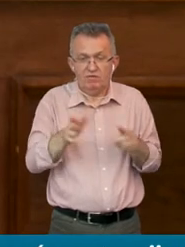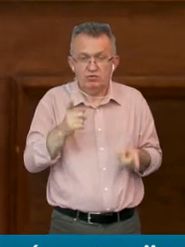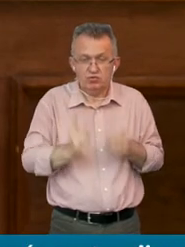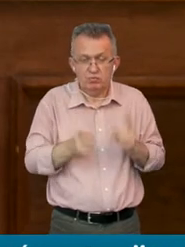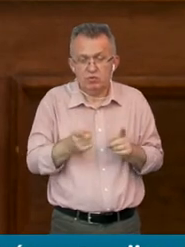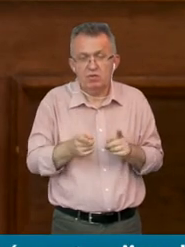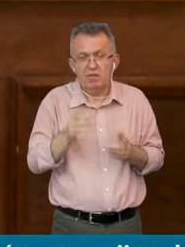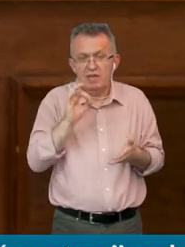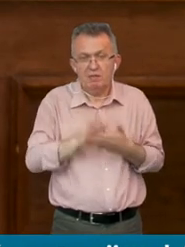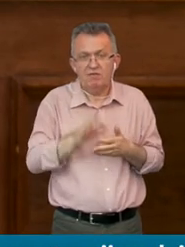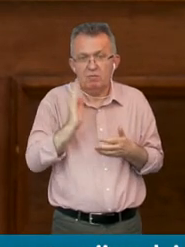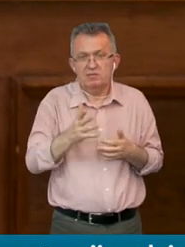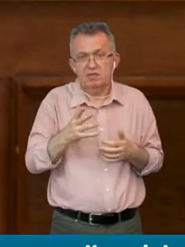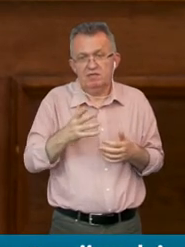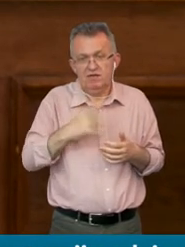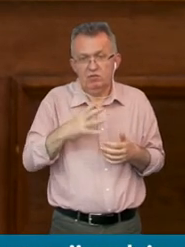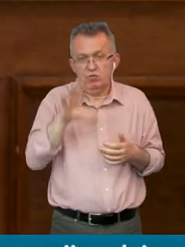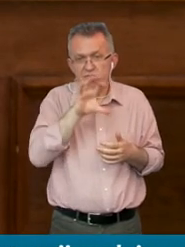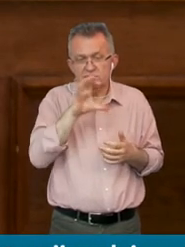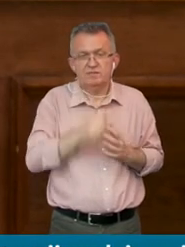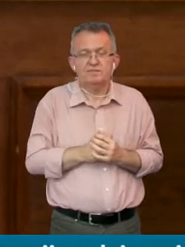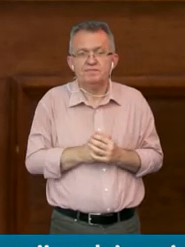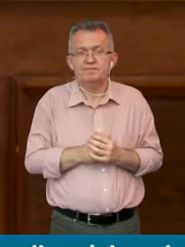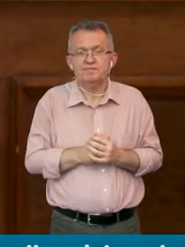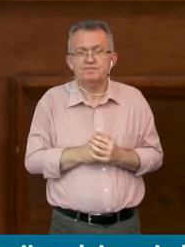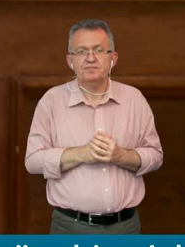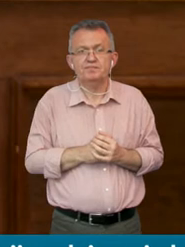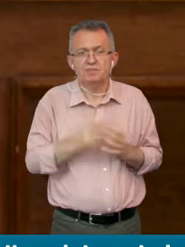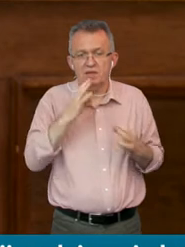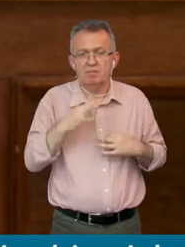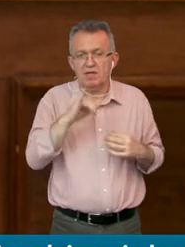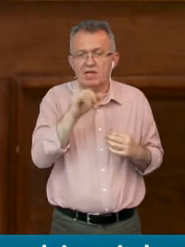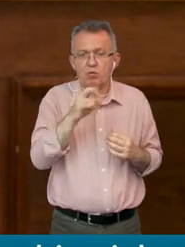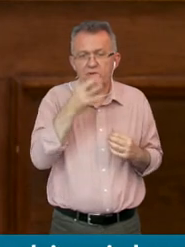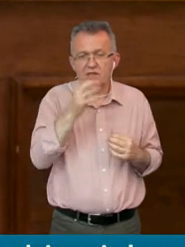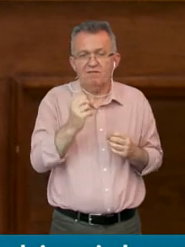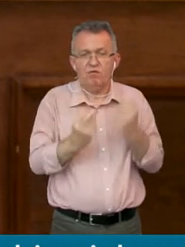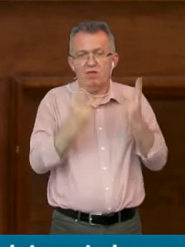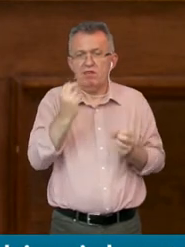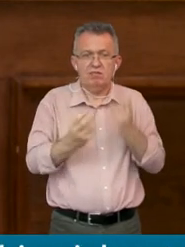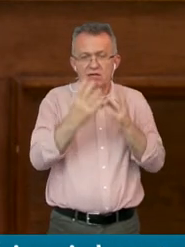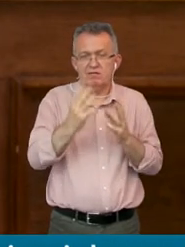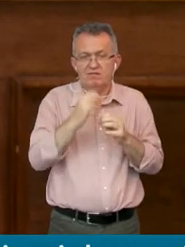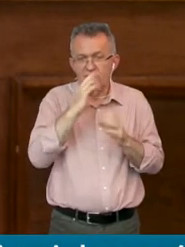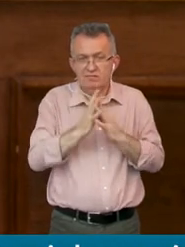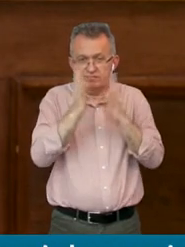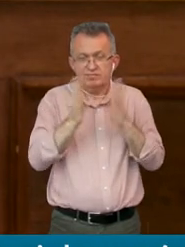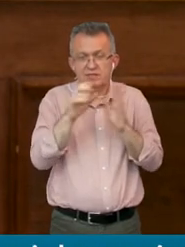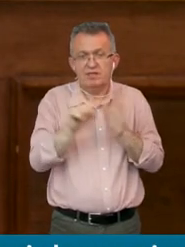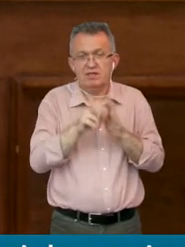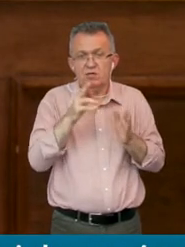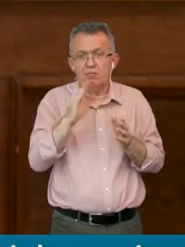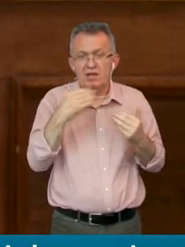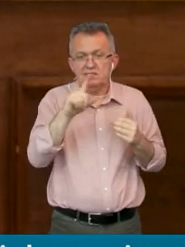najszybciej, bo na pewno będzie atrakcją na Łasztowni. Pan Jakub pyta, fontanna na placu Zamenhofa. W tym sezonie fontanna nie działa, czy